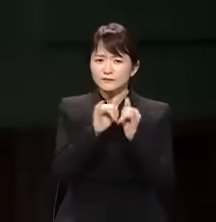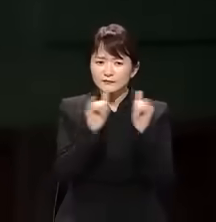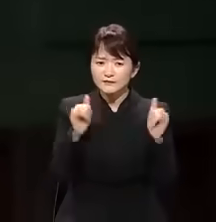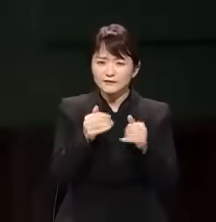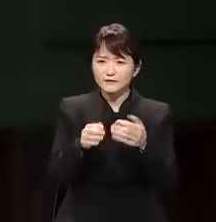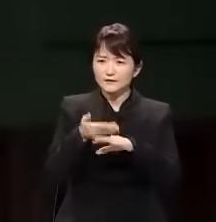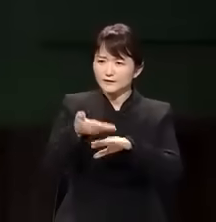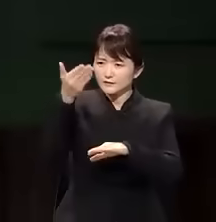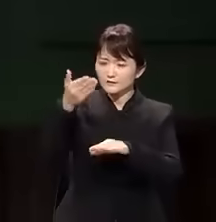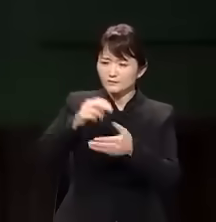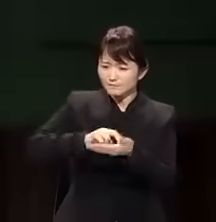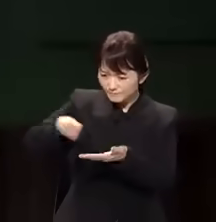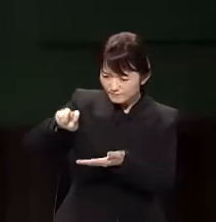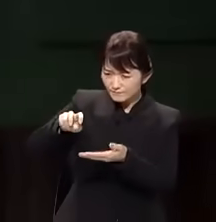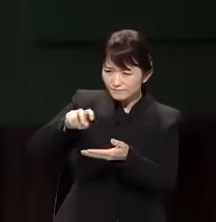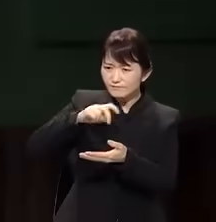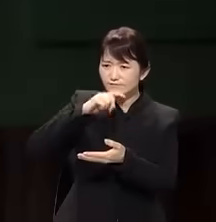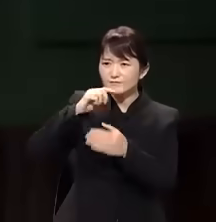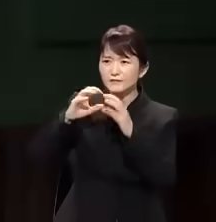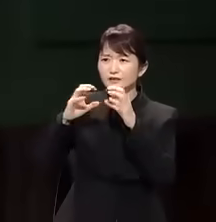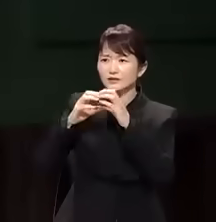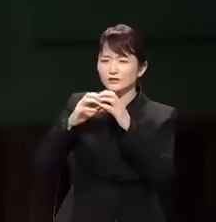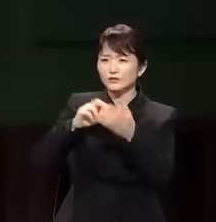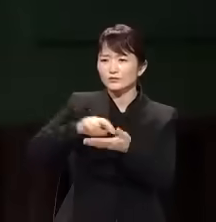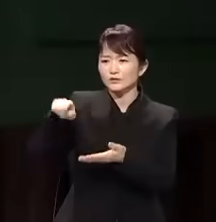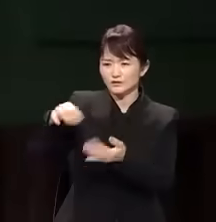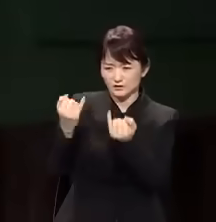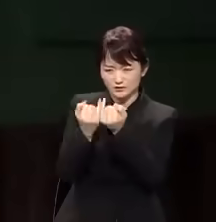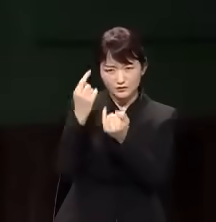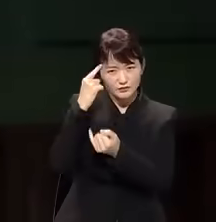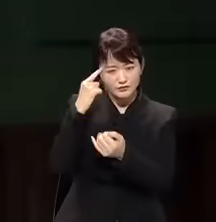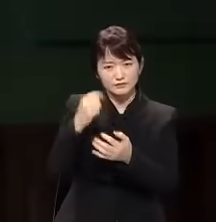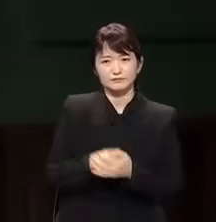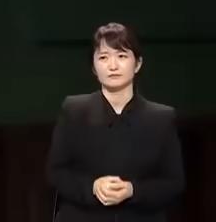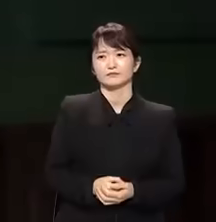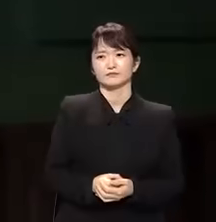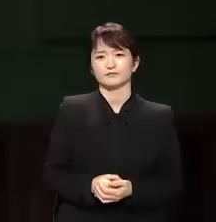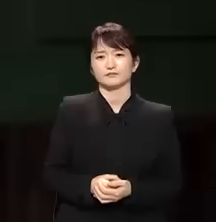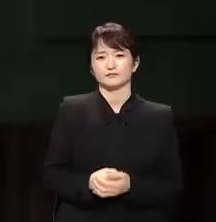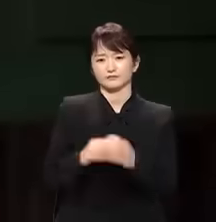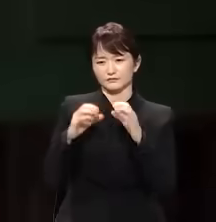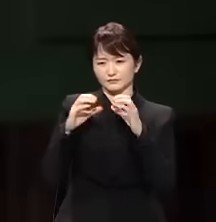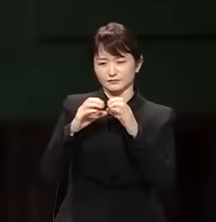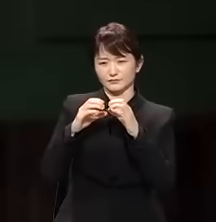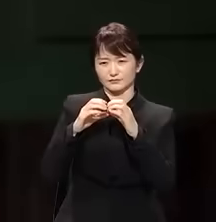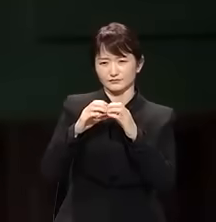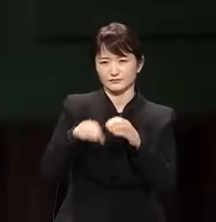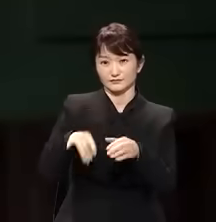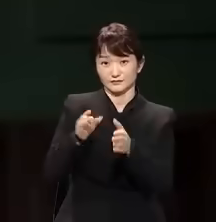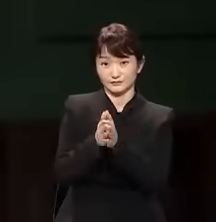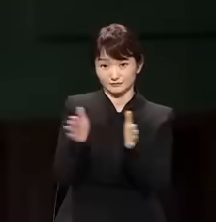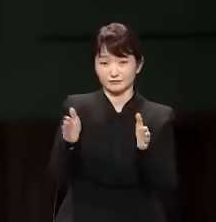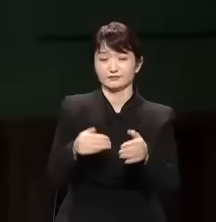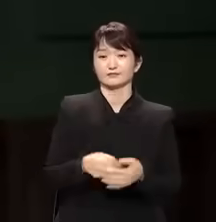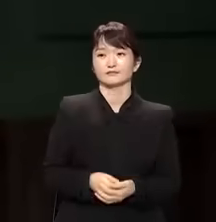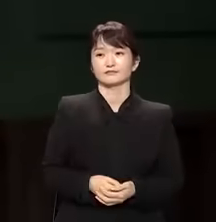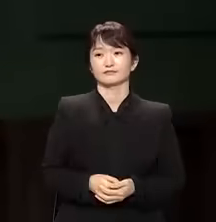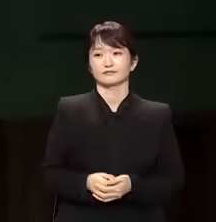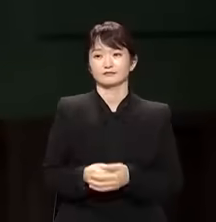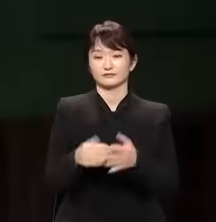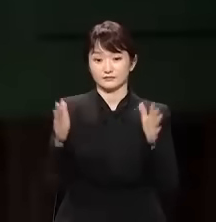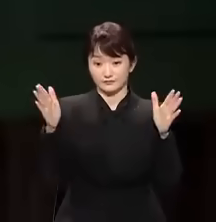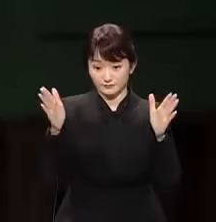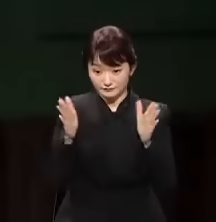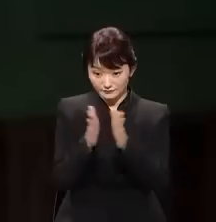선배한테 하트를 보내냐 그건 여자로 보는 거지 하셨습니다 김포 님 하트하트 처음엔 다 그렇게 시작해 하셨고요 도돌리 님 손도